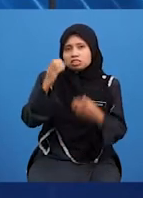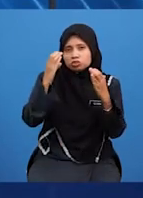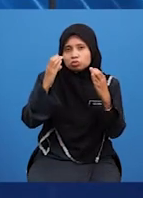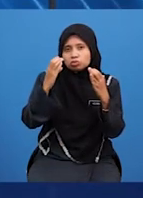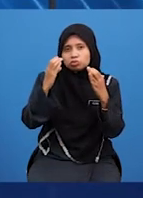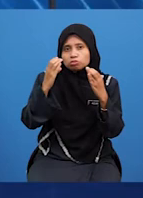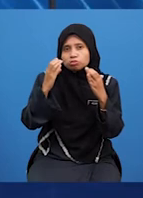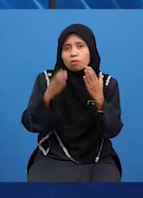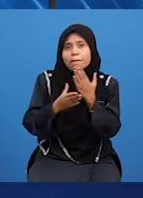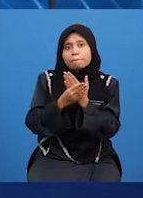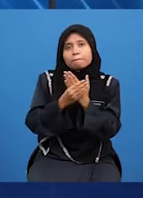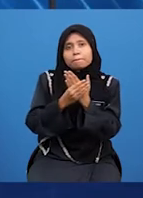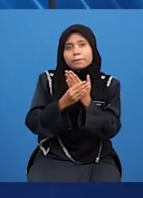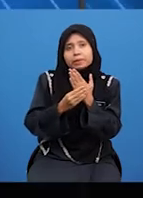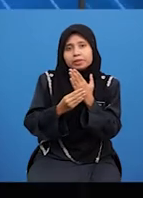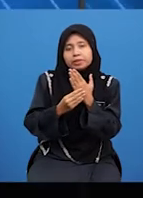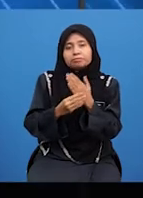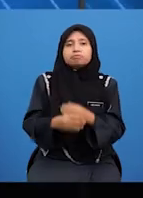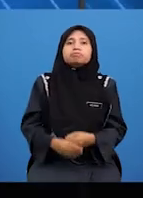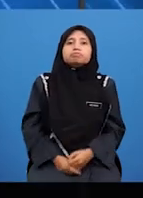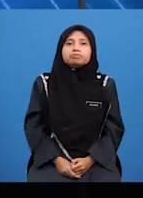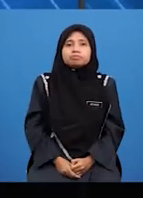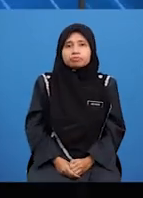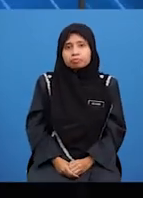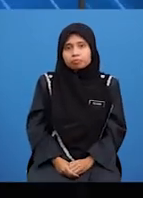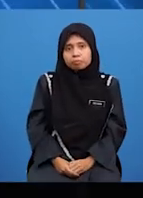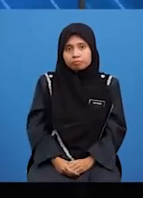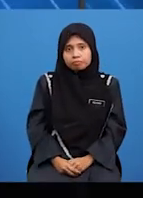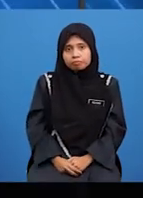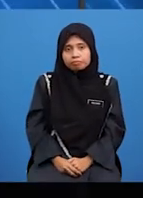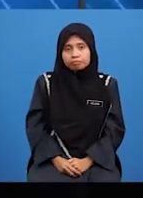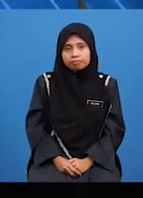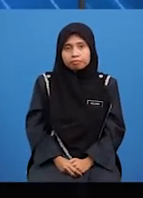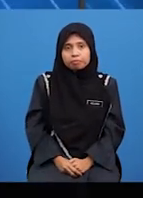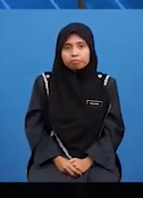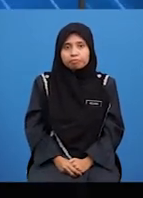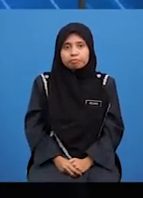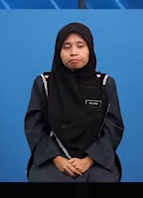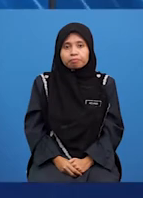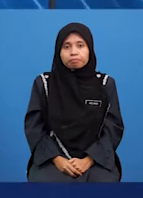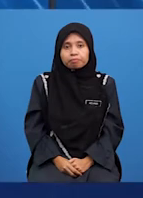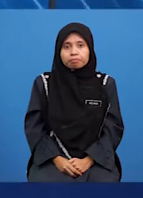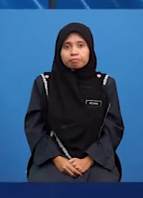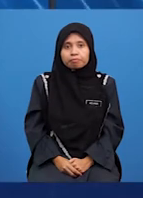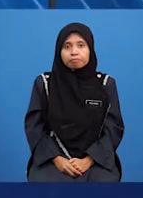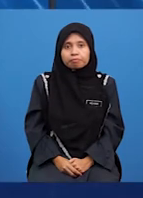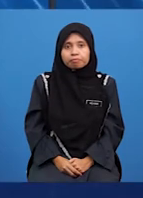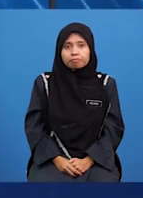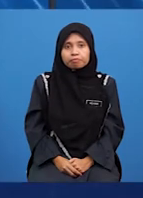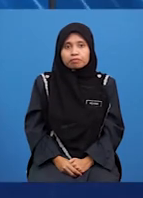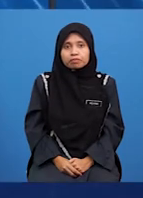Dons mahir dalam bidang melukis ini, kan? Tengok baju merah macam ni, takkan tak pandai melukis, Cikgu Ari. Ya, betul Cikgu